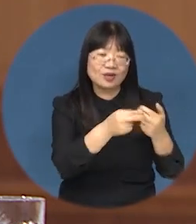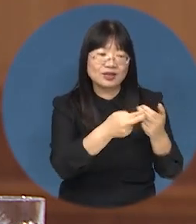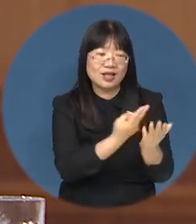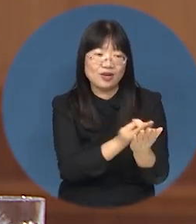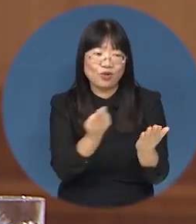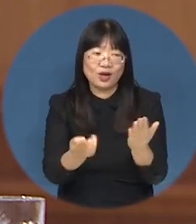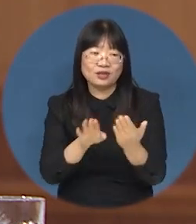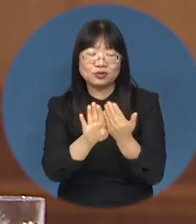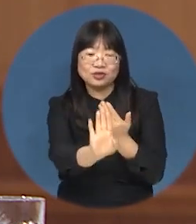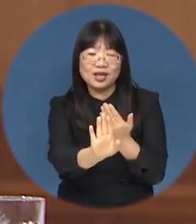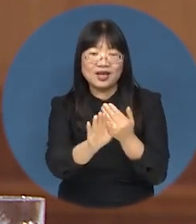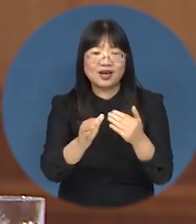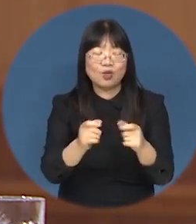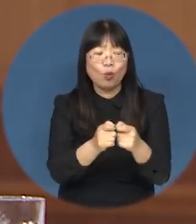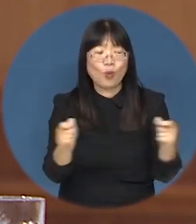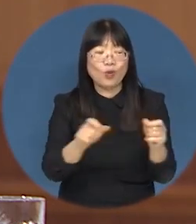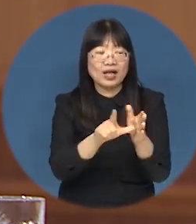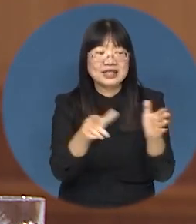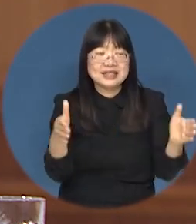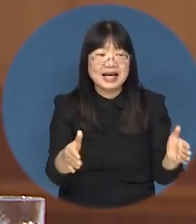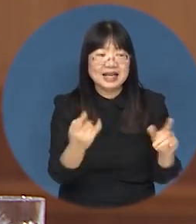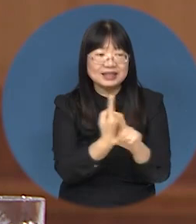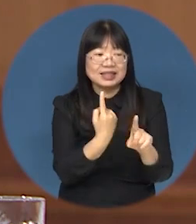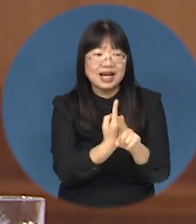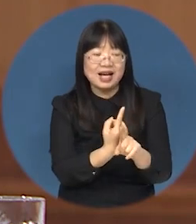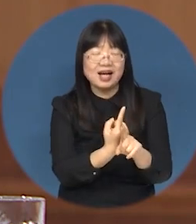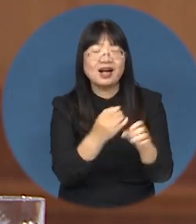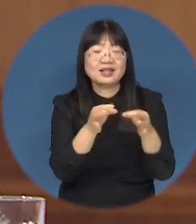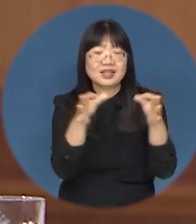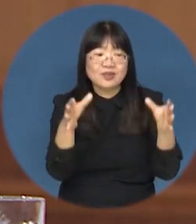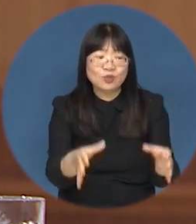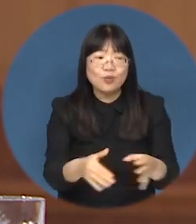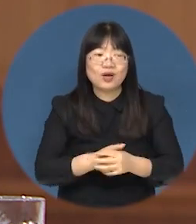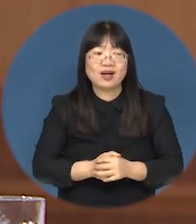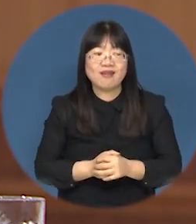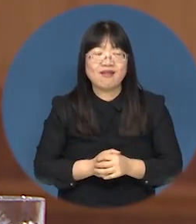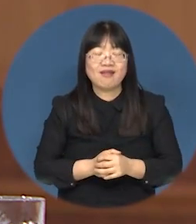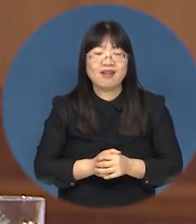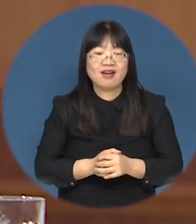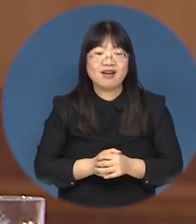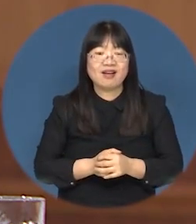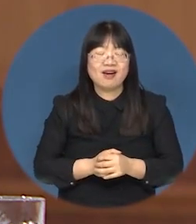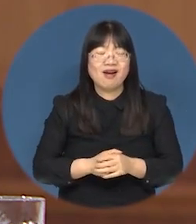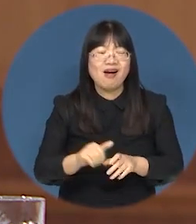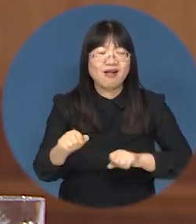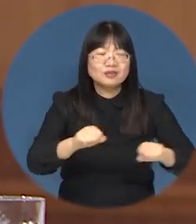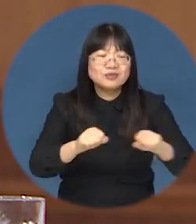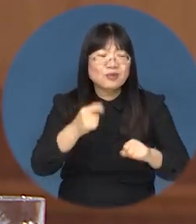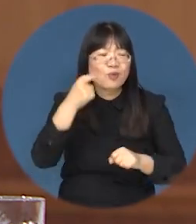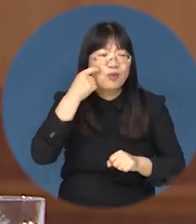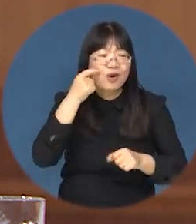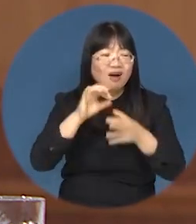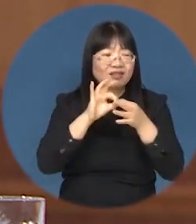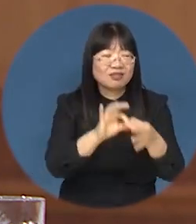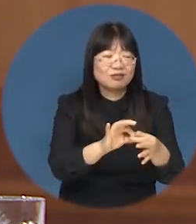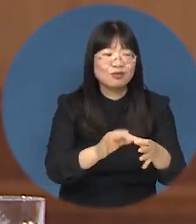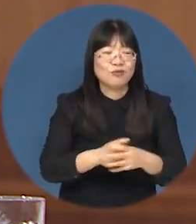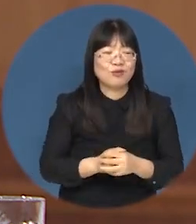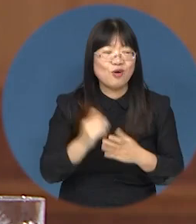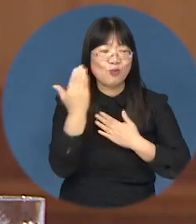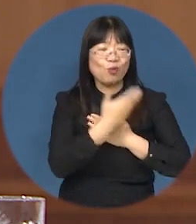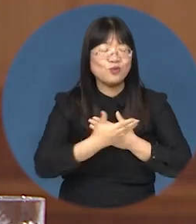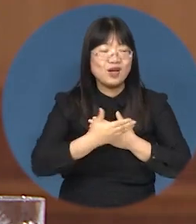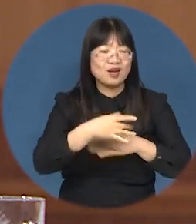퇴원하시면 상당 기간, 그 치료하고 뭐 하는 상당 기간 동안 일정 동작도 못 하신 상태가 지속되면 네.